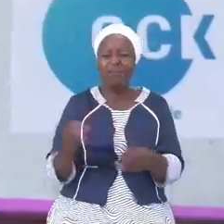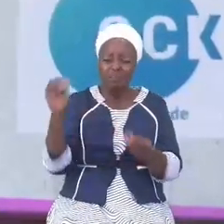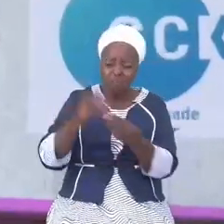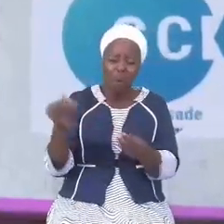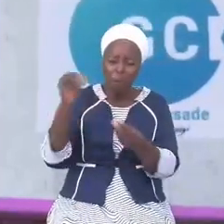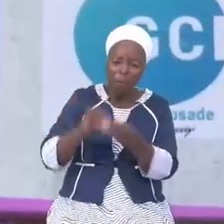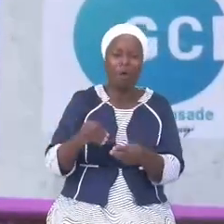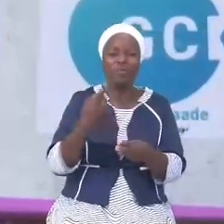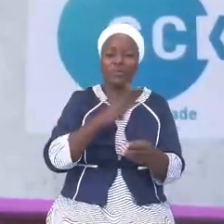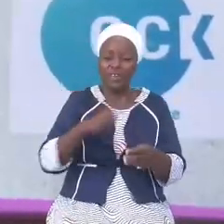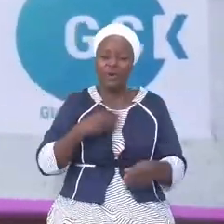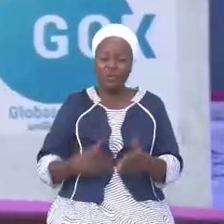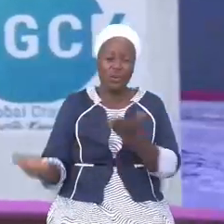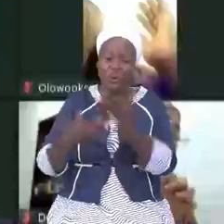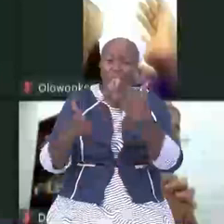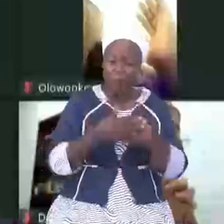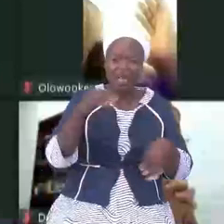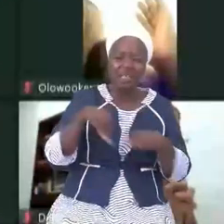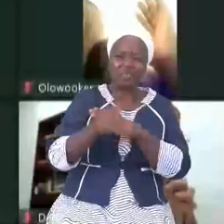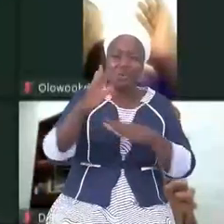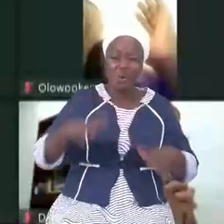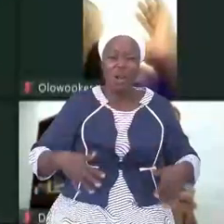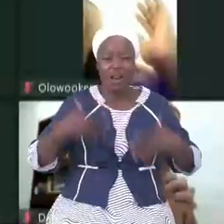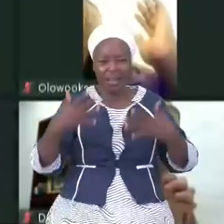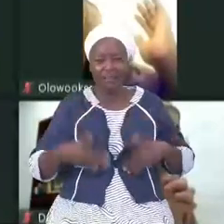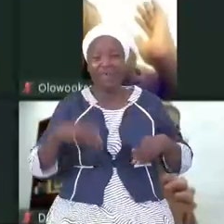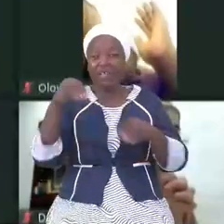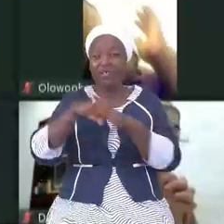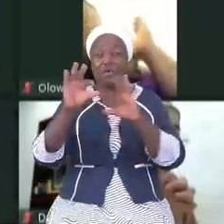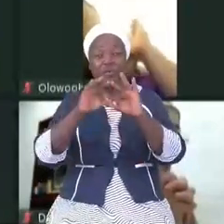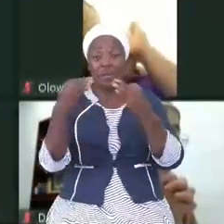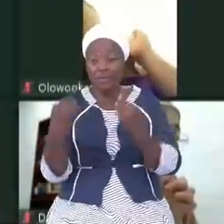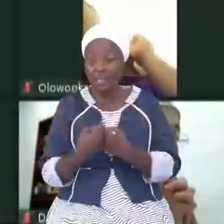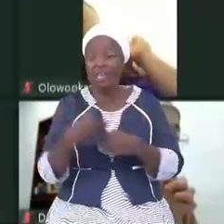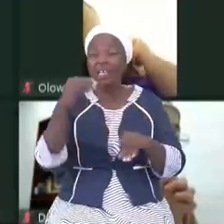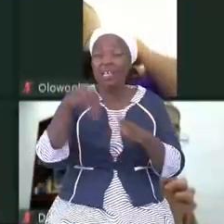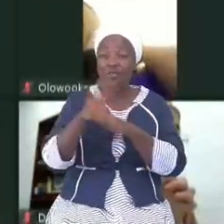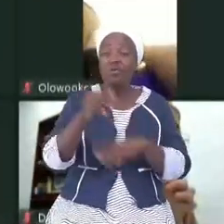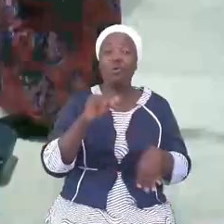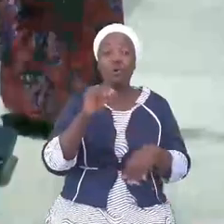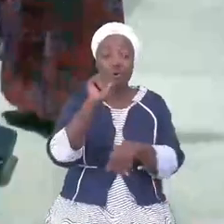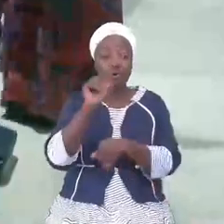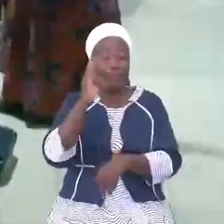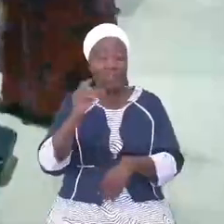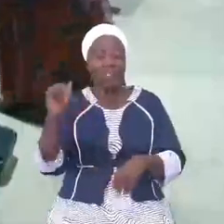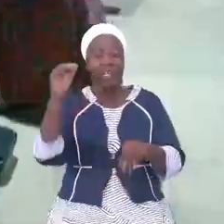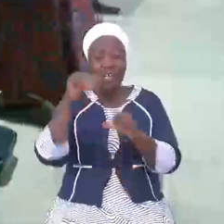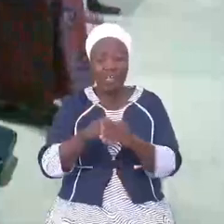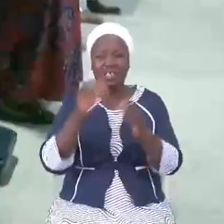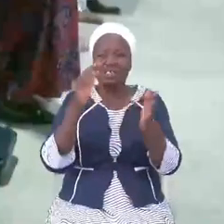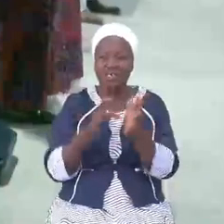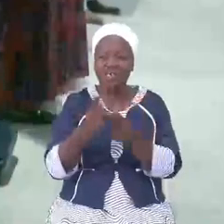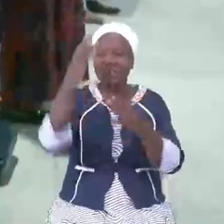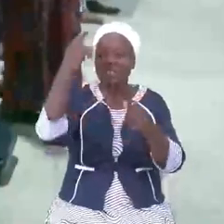te restaurer dans ta vie, dans ta famille, dans ton ministère, au nom de Jésus.